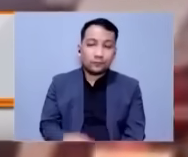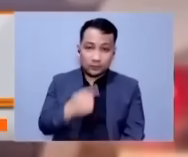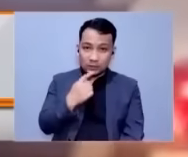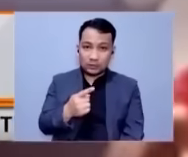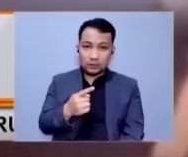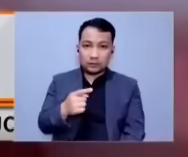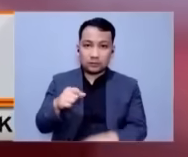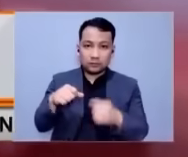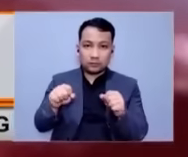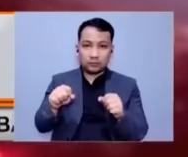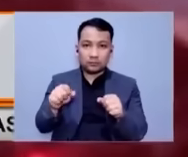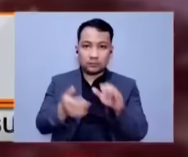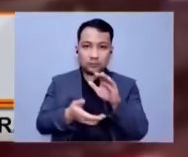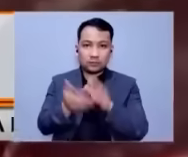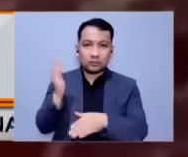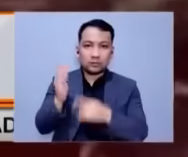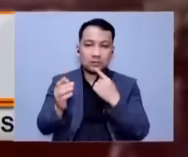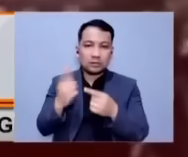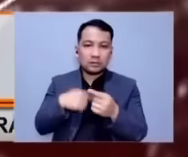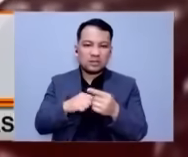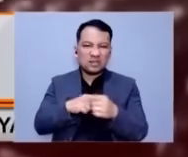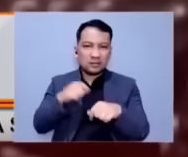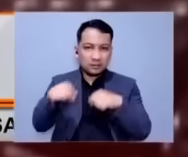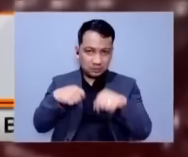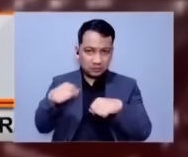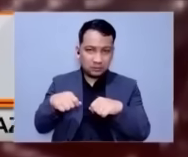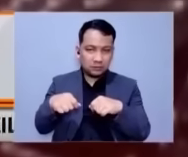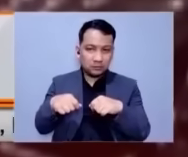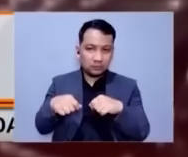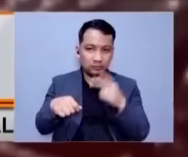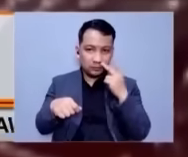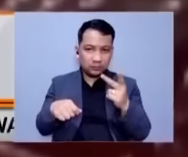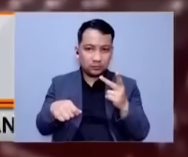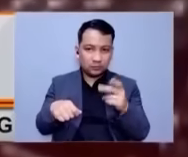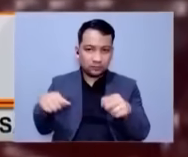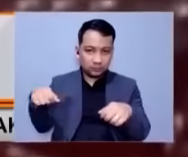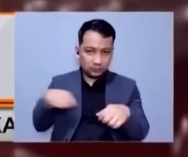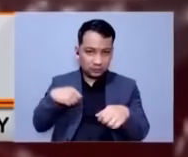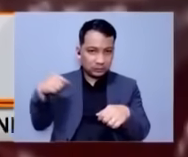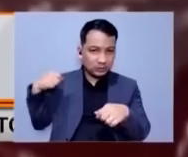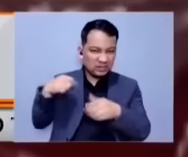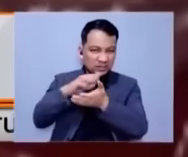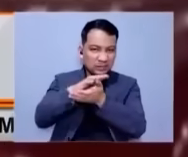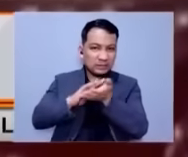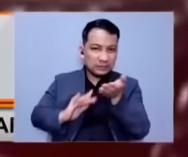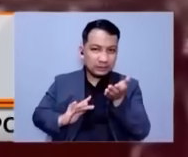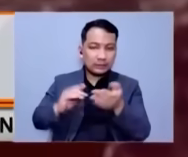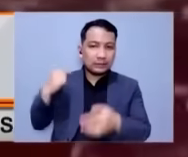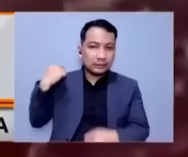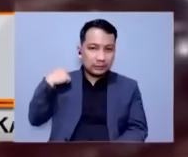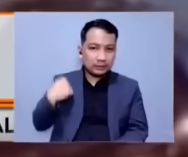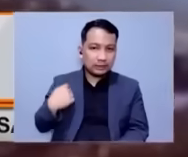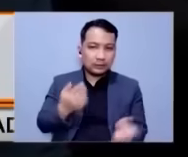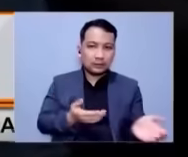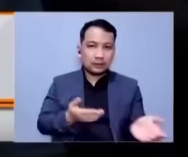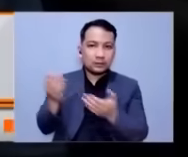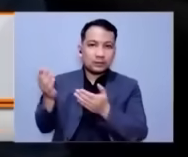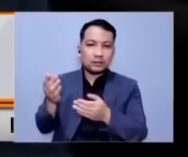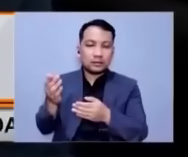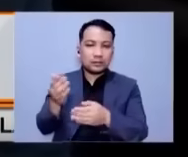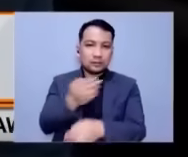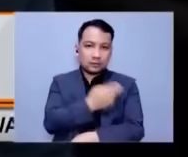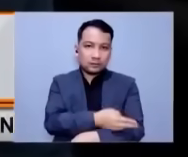pero humabol pa ng hampas ang siklista. Kitang tumagas ang dugo sa likod ng sinaksak na siklista. Agad siyang sinugod sa pagamutan.